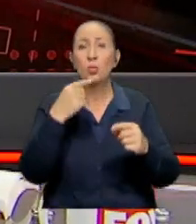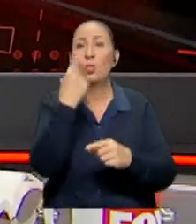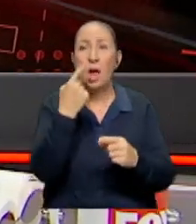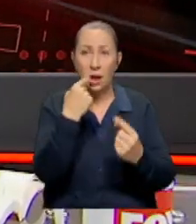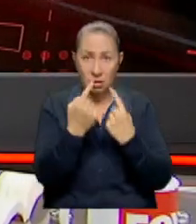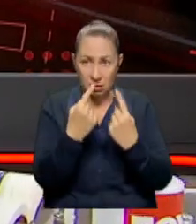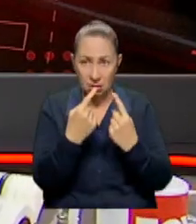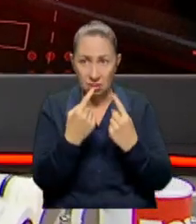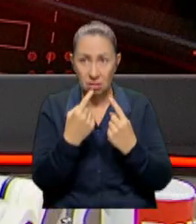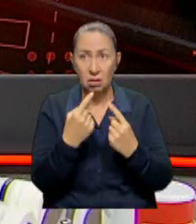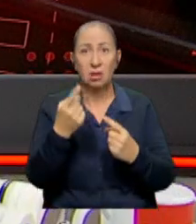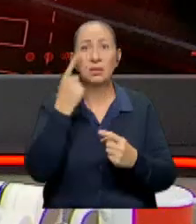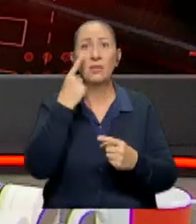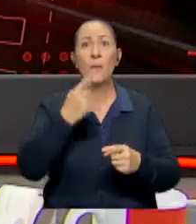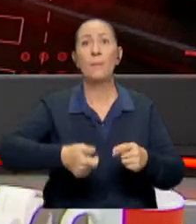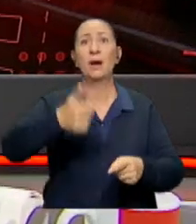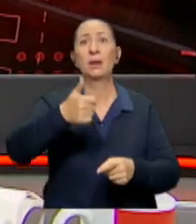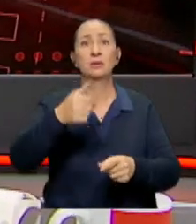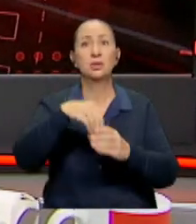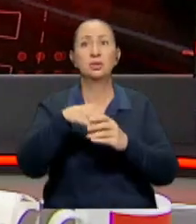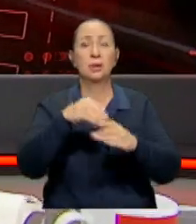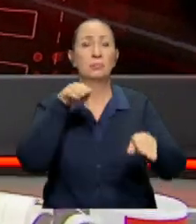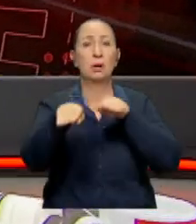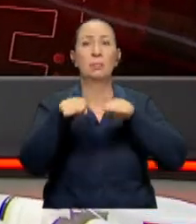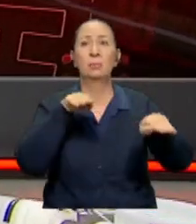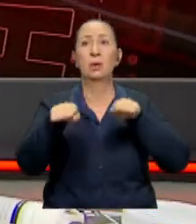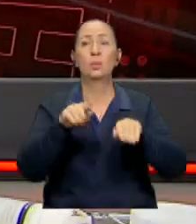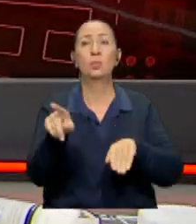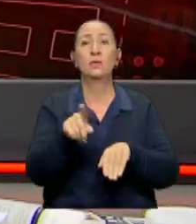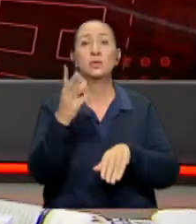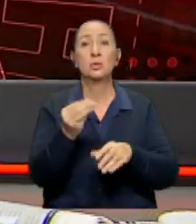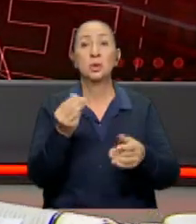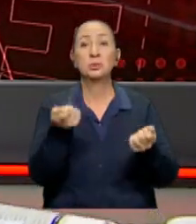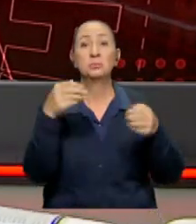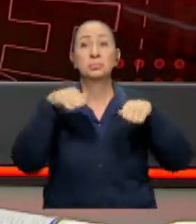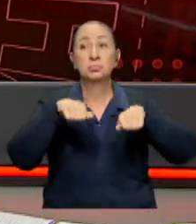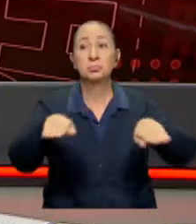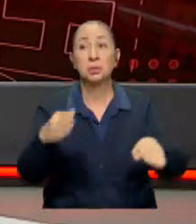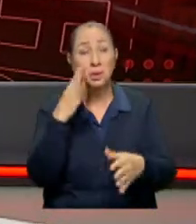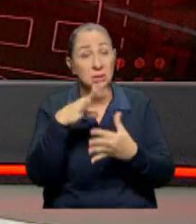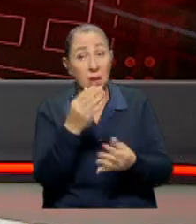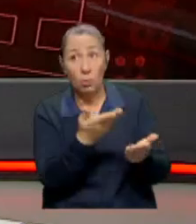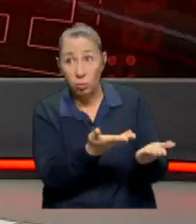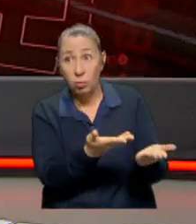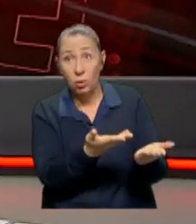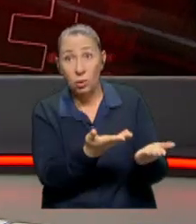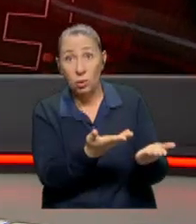mülakattı, devlete, bakanlıklara, müfettiş olarak filan aldıkları insanlara bakın.